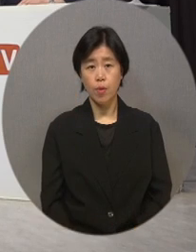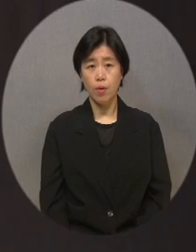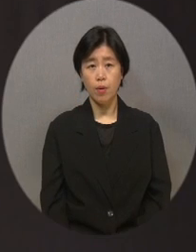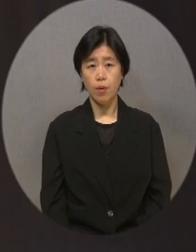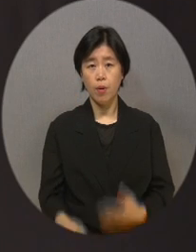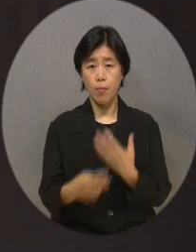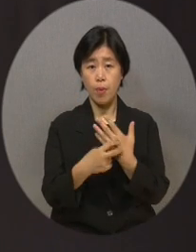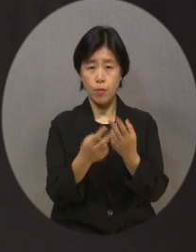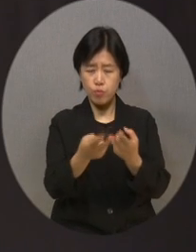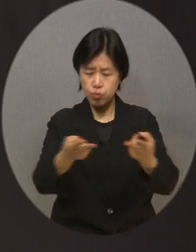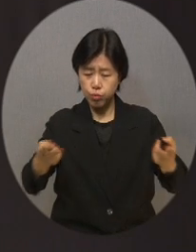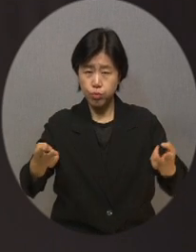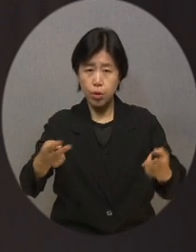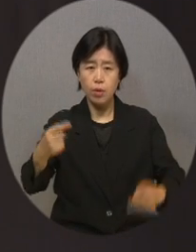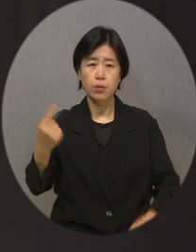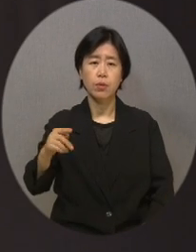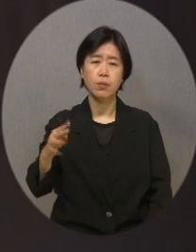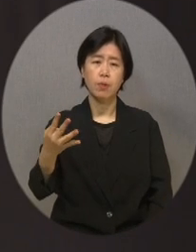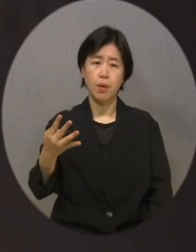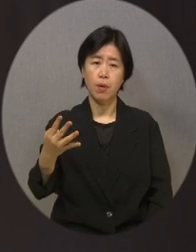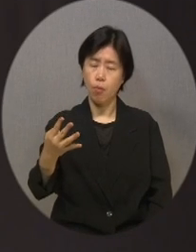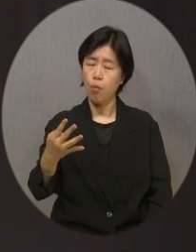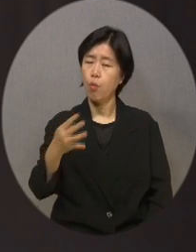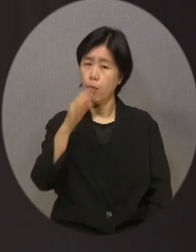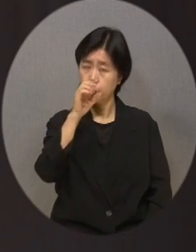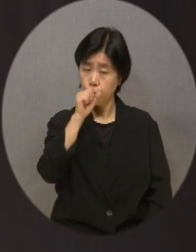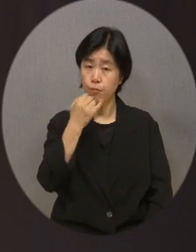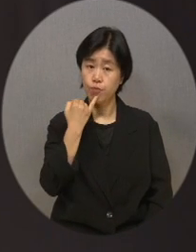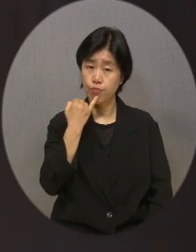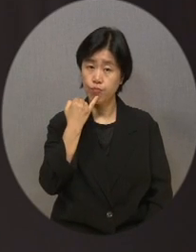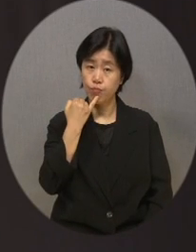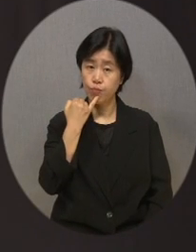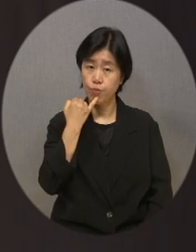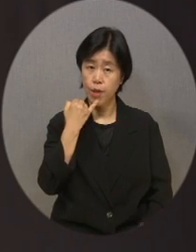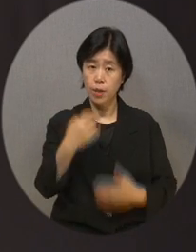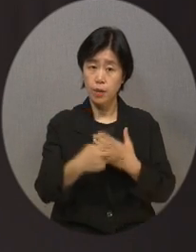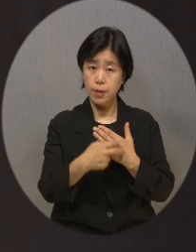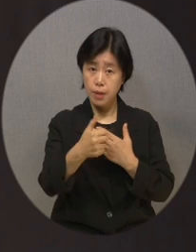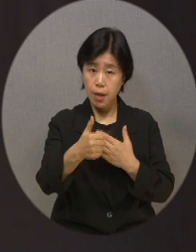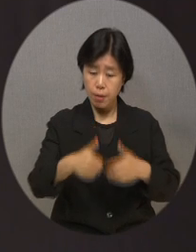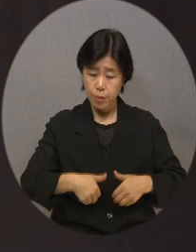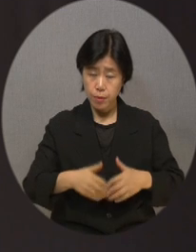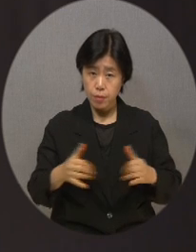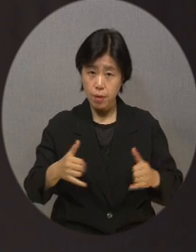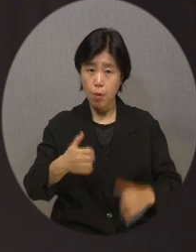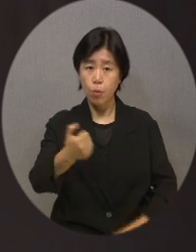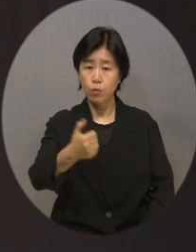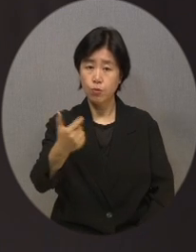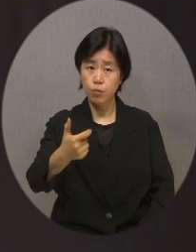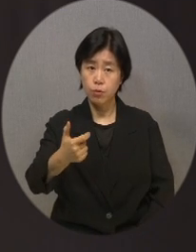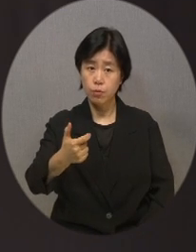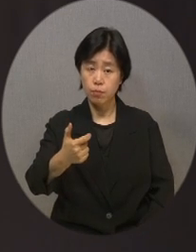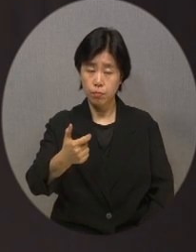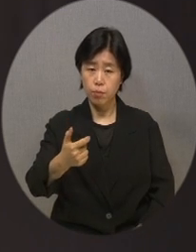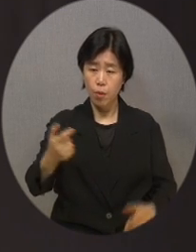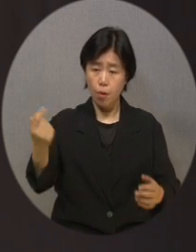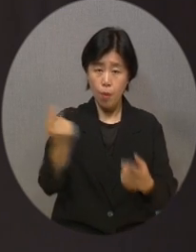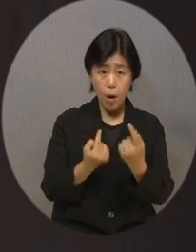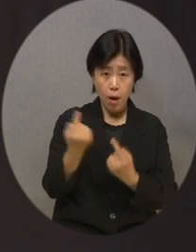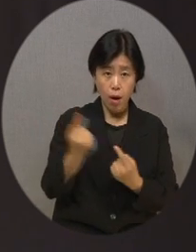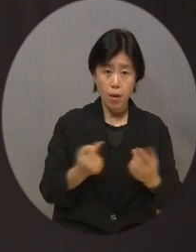정도면은 아무리 의사가 적어도 5, 60명 최소 네. 그렇게라도 된다면 이게 이제 뭐